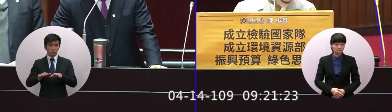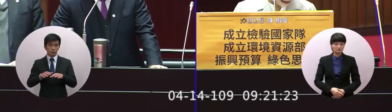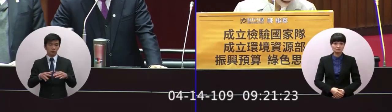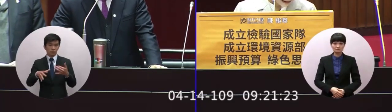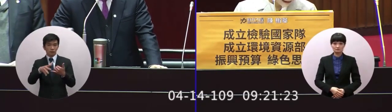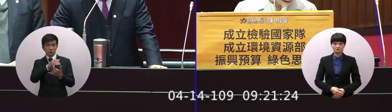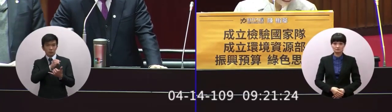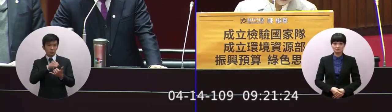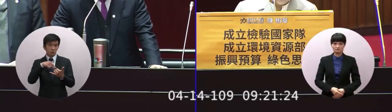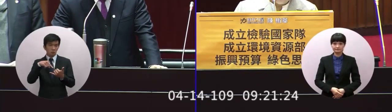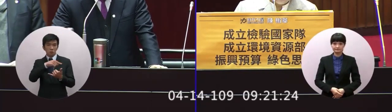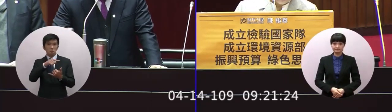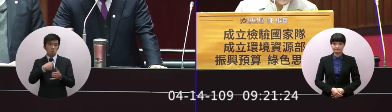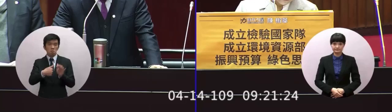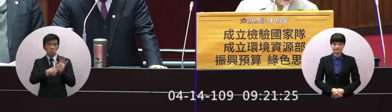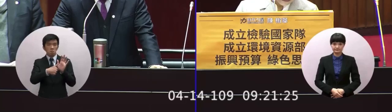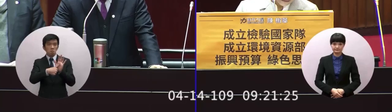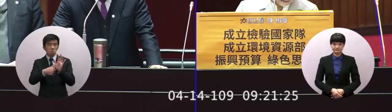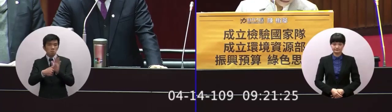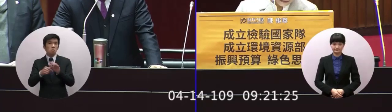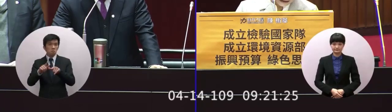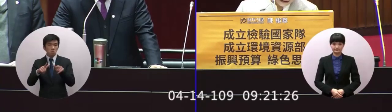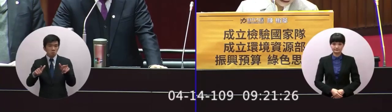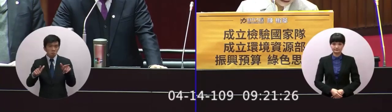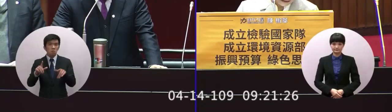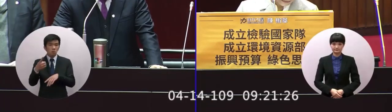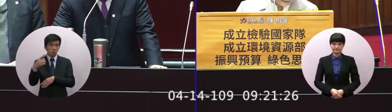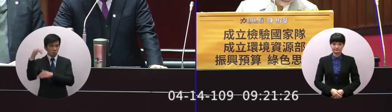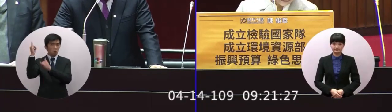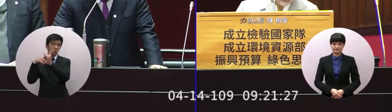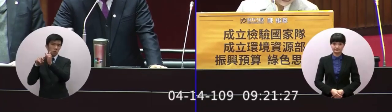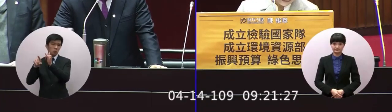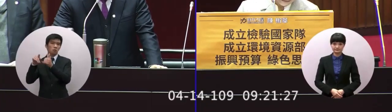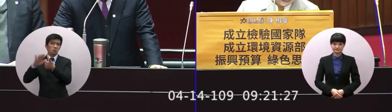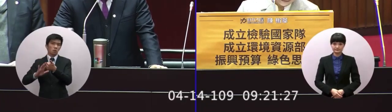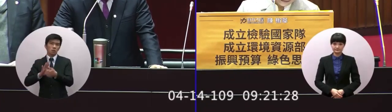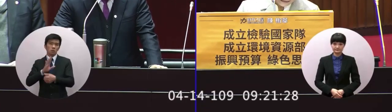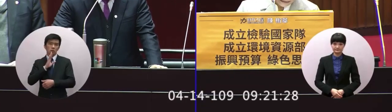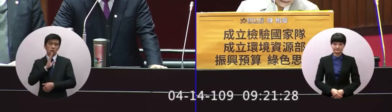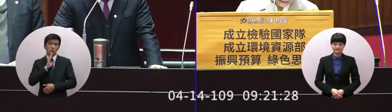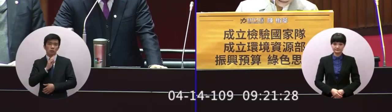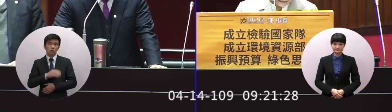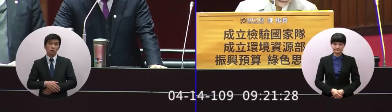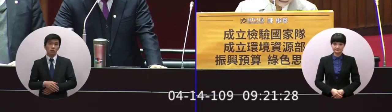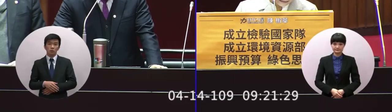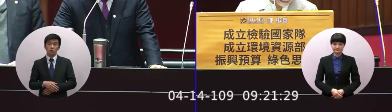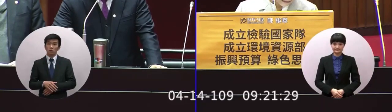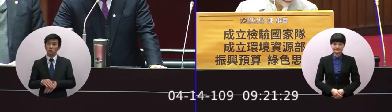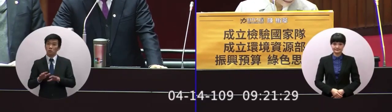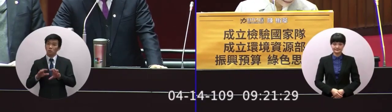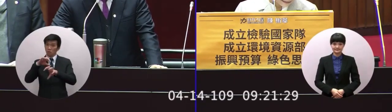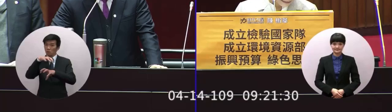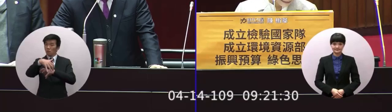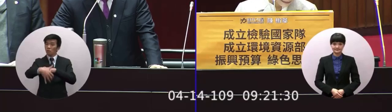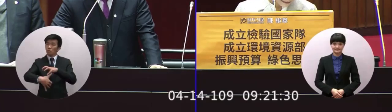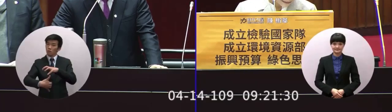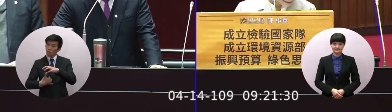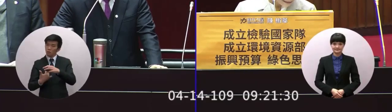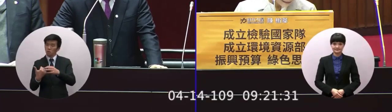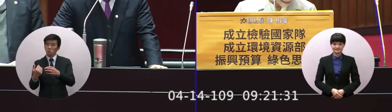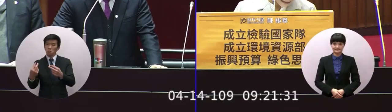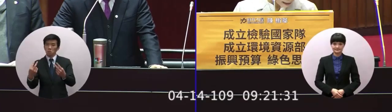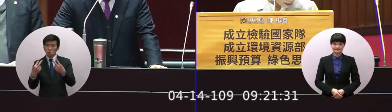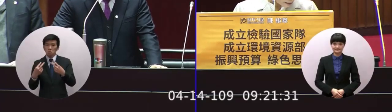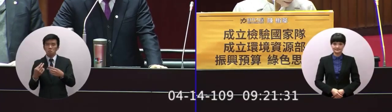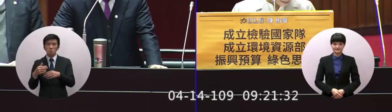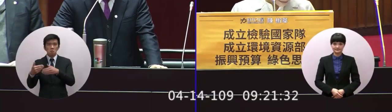名称，因为历史的缘故所以确实以今天世界上运作的情况，常